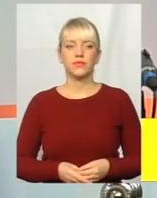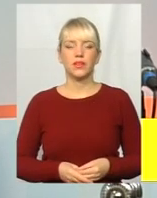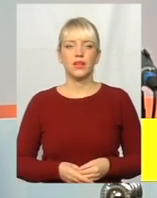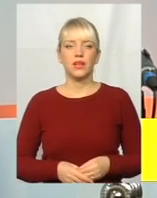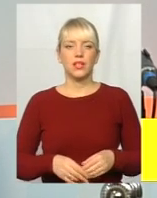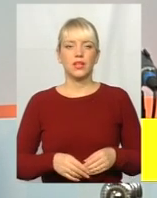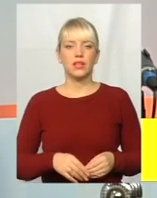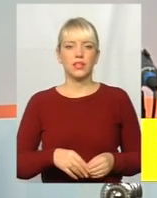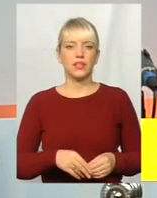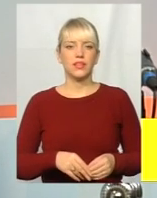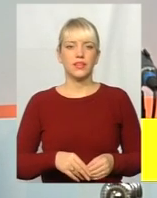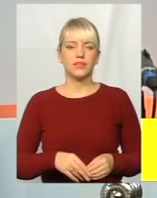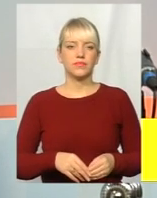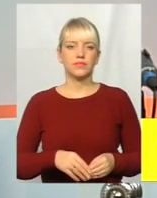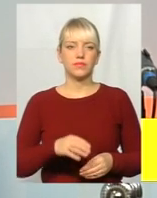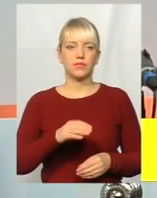Регламентом передбачено